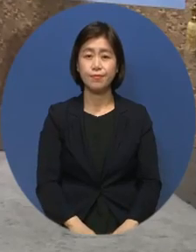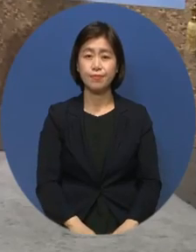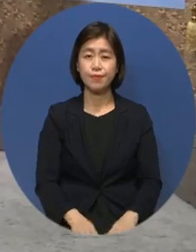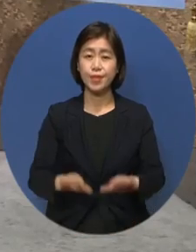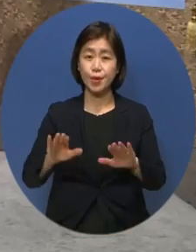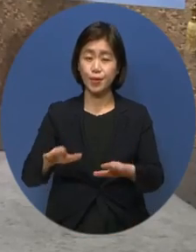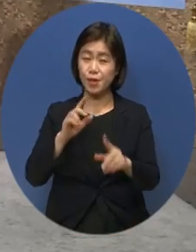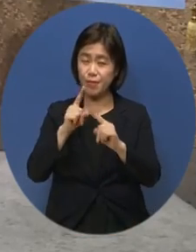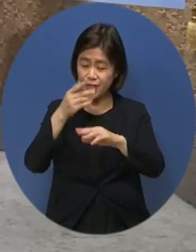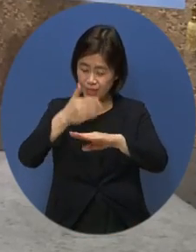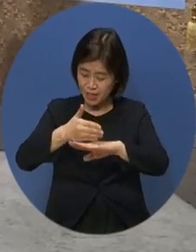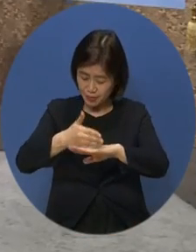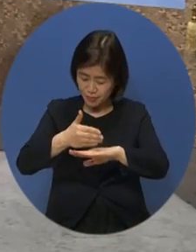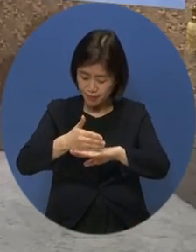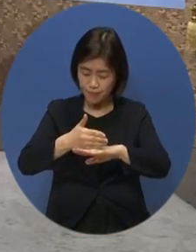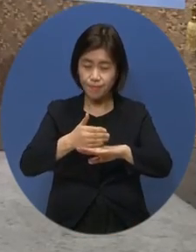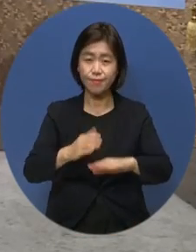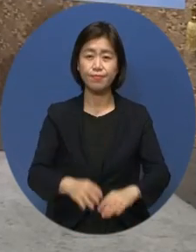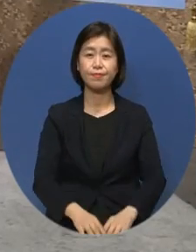네 오늘 말씀 감사합니다